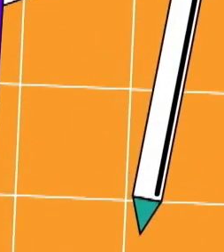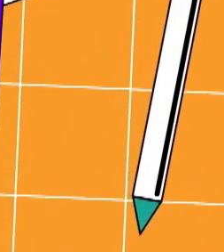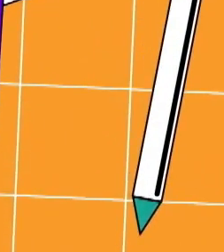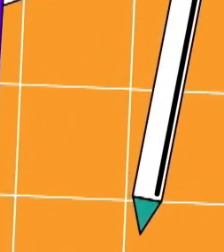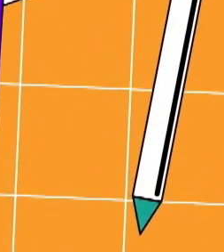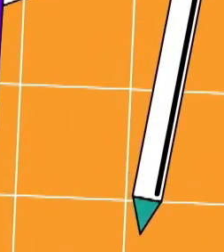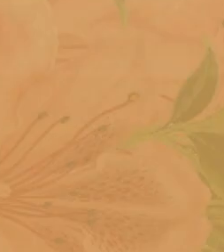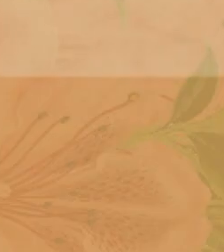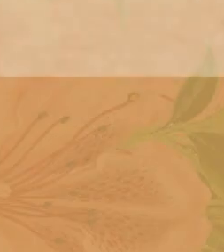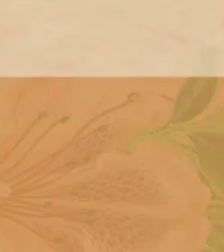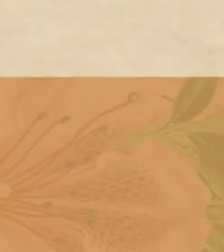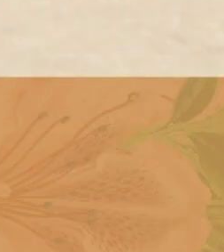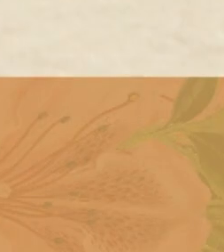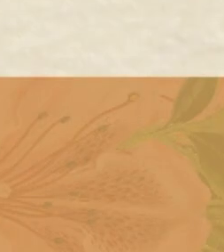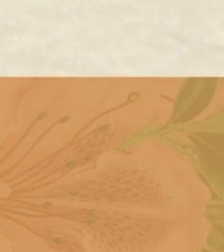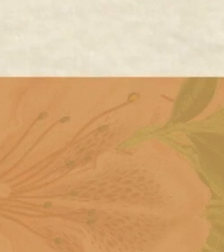Cikgu